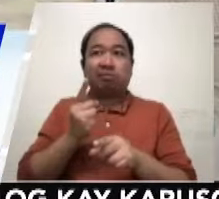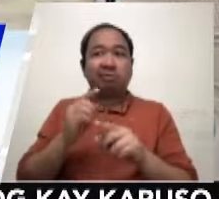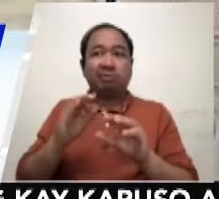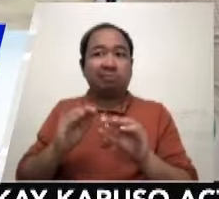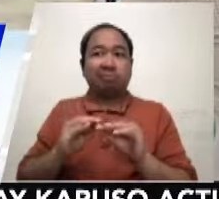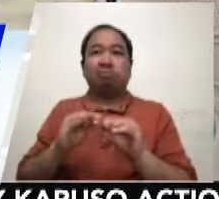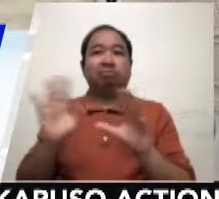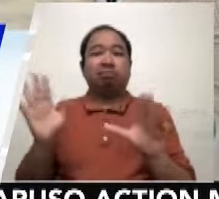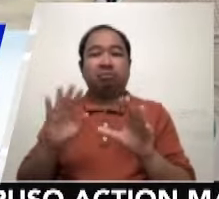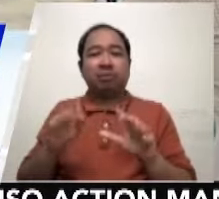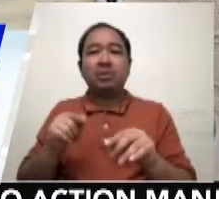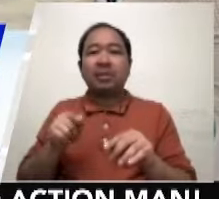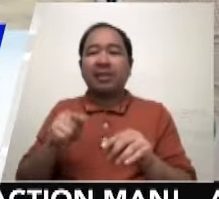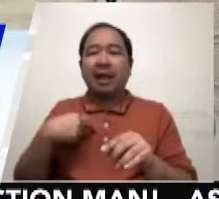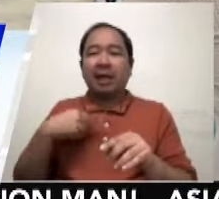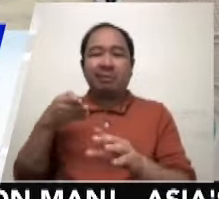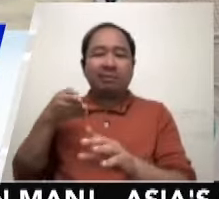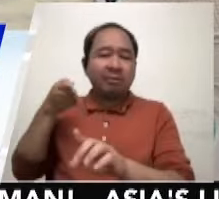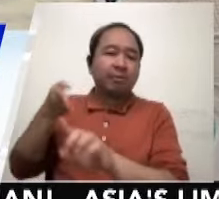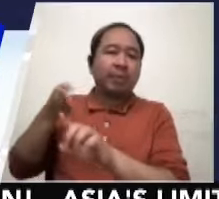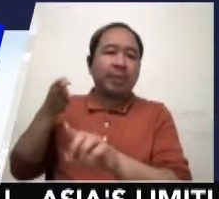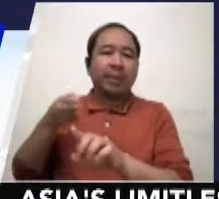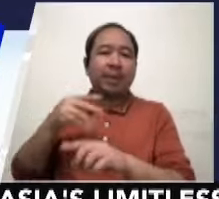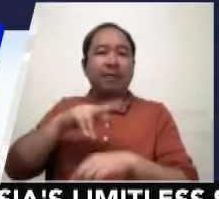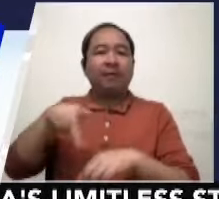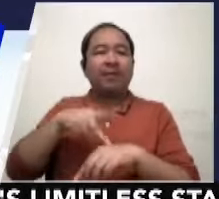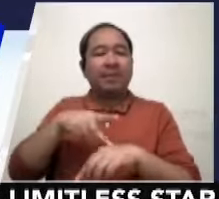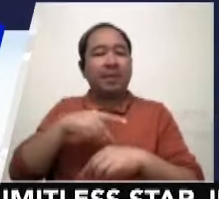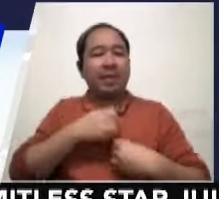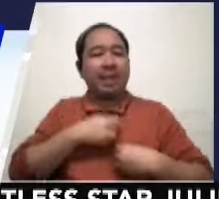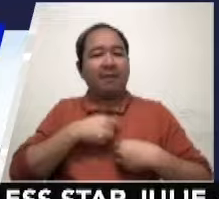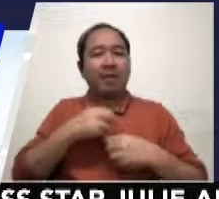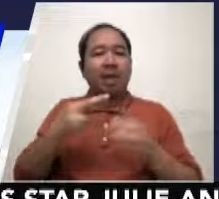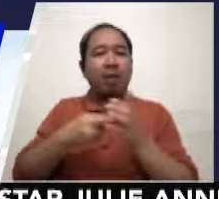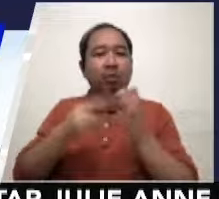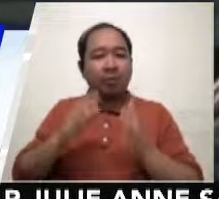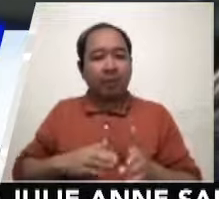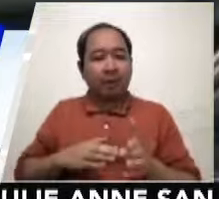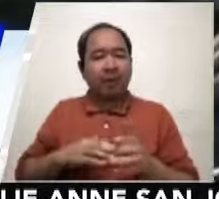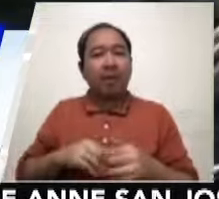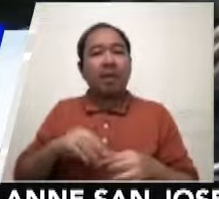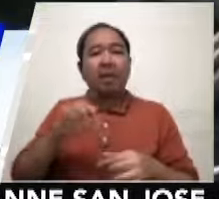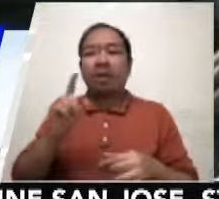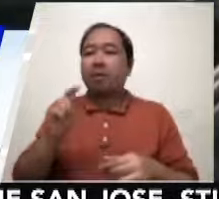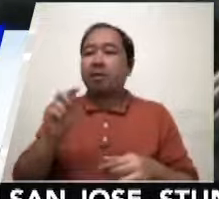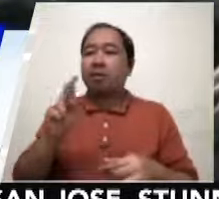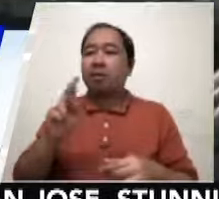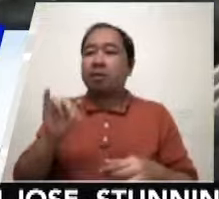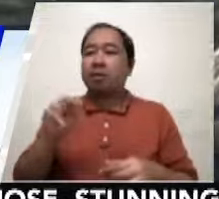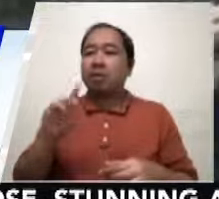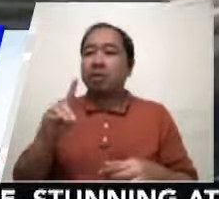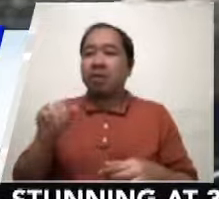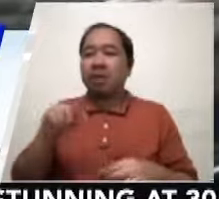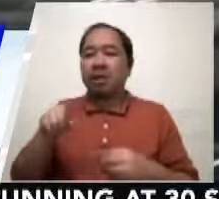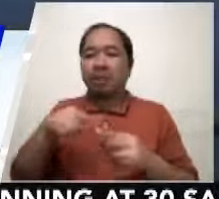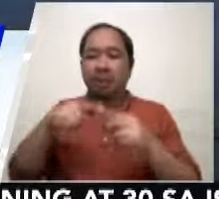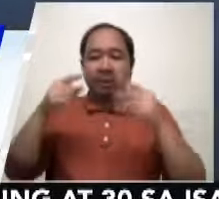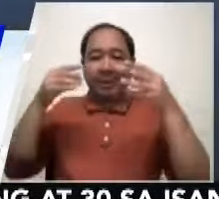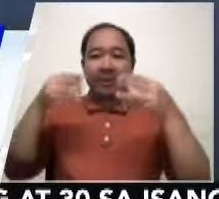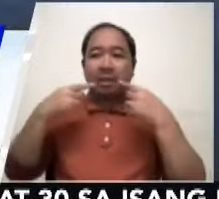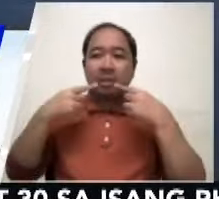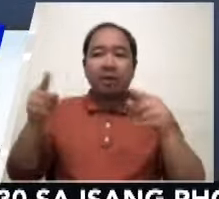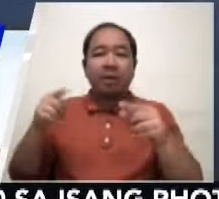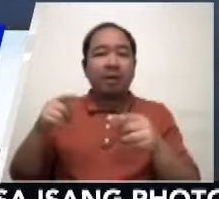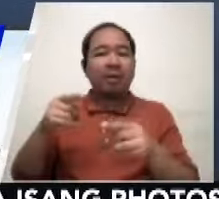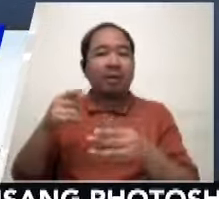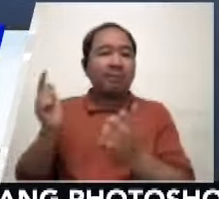ni Philippine Navy spokesperson for West Philippine Sea, Commodore Roy Vincent Trinidad, sa idineklarang fishing ban ng China. Mula